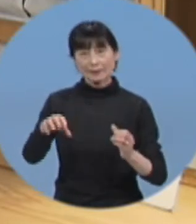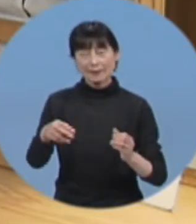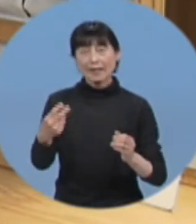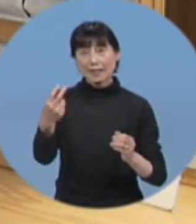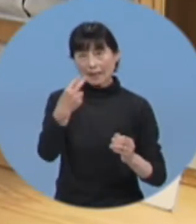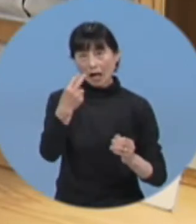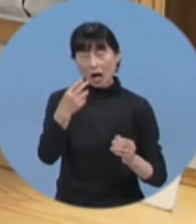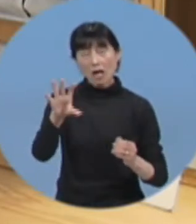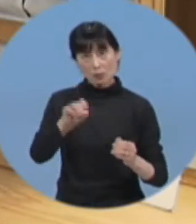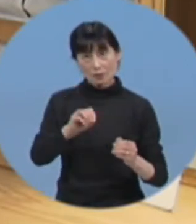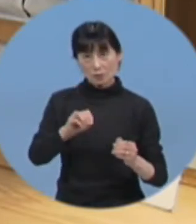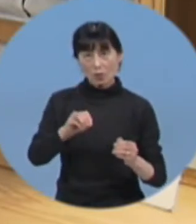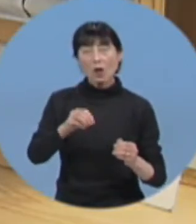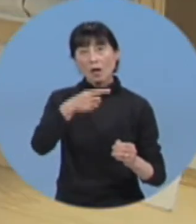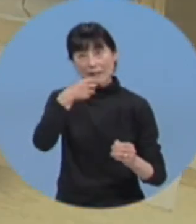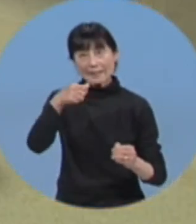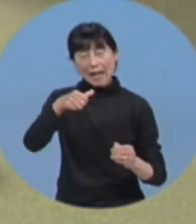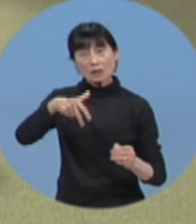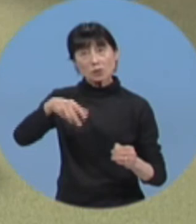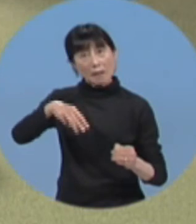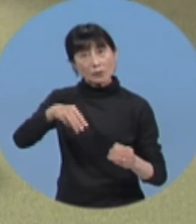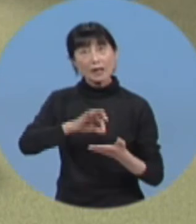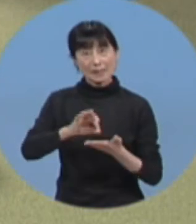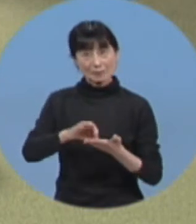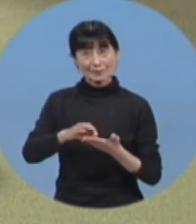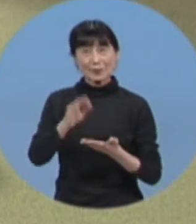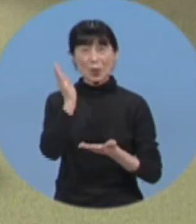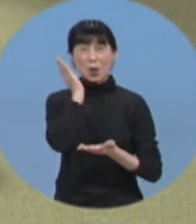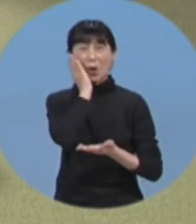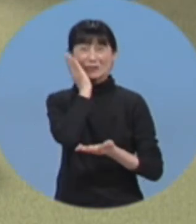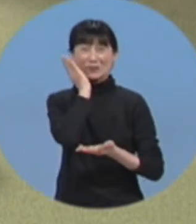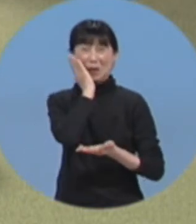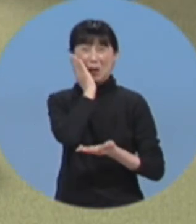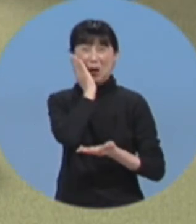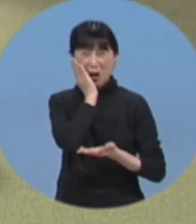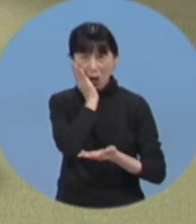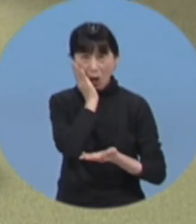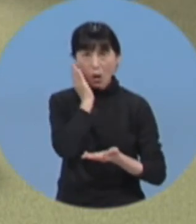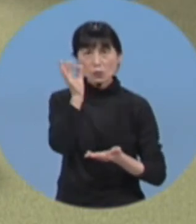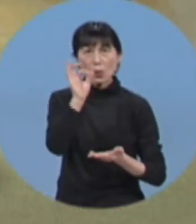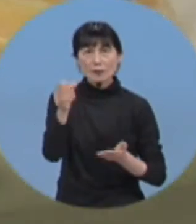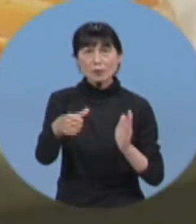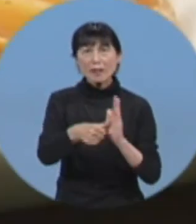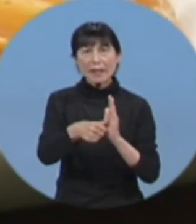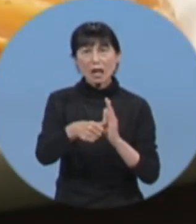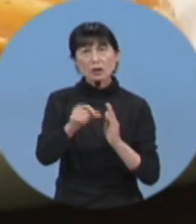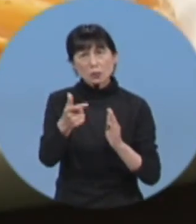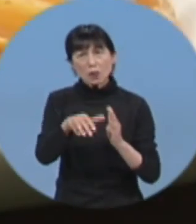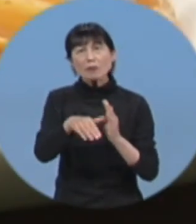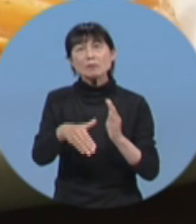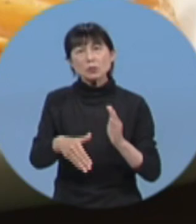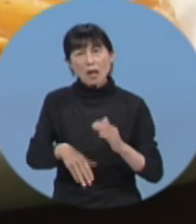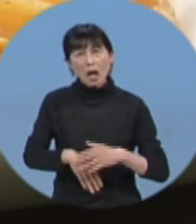の紅あずまを使用しております。 美味しそうなんですけれど、商品名が少し変わっています